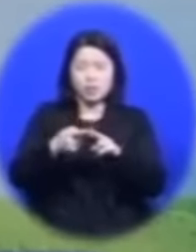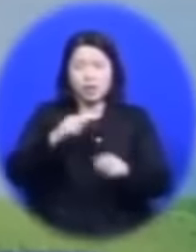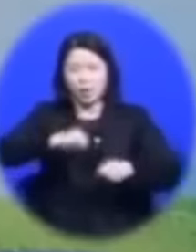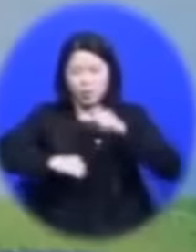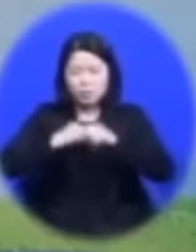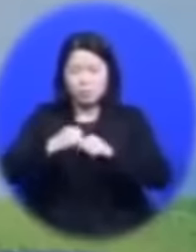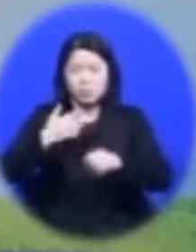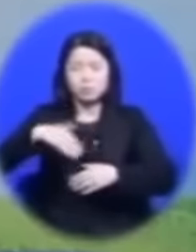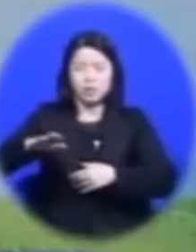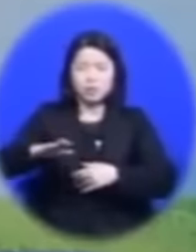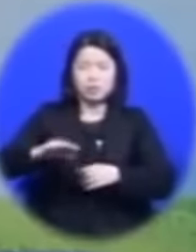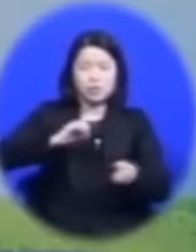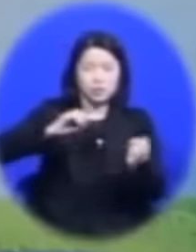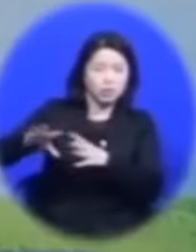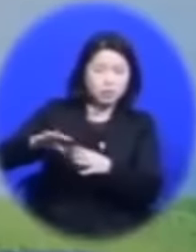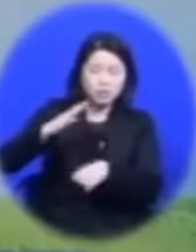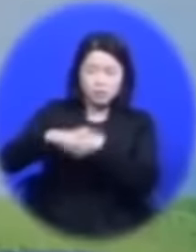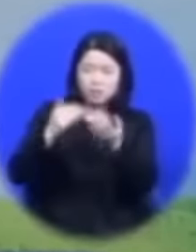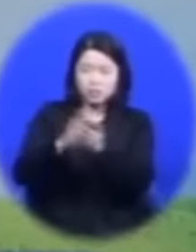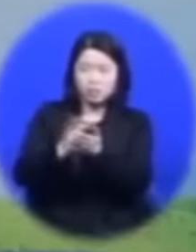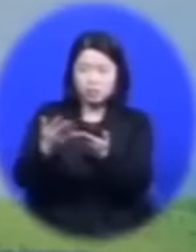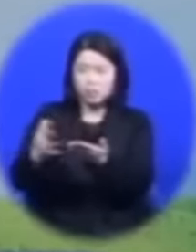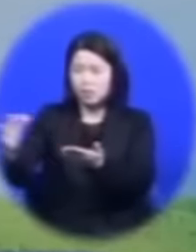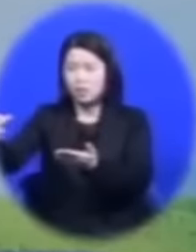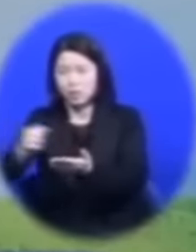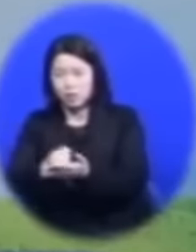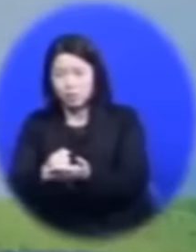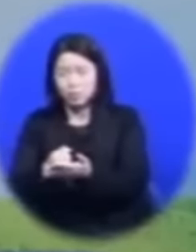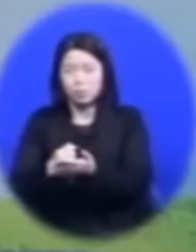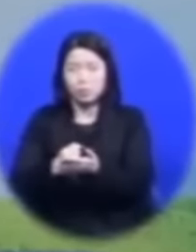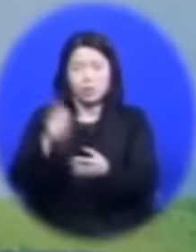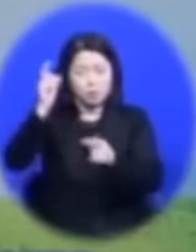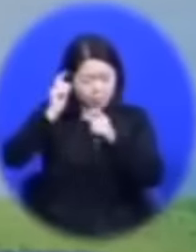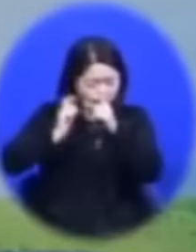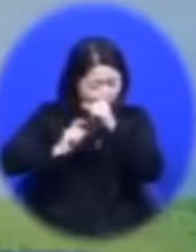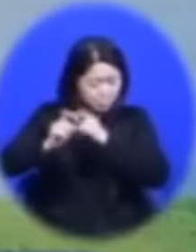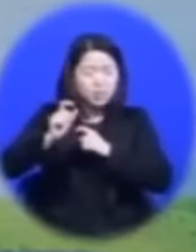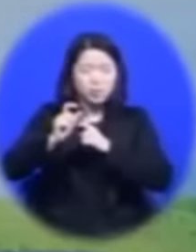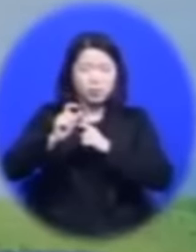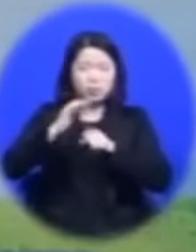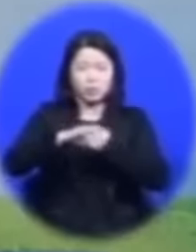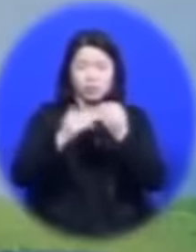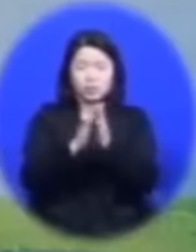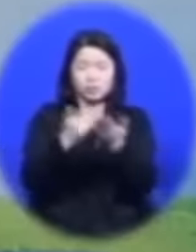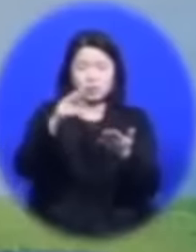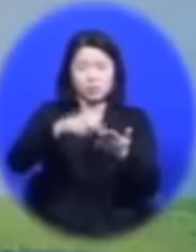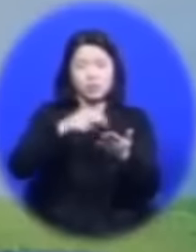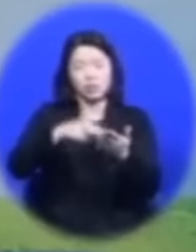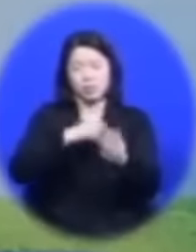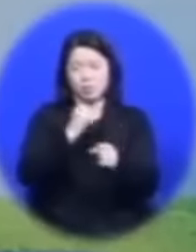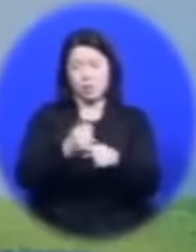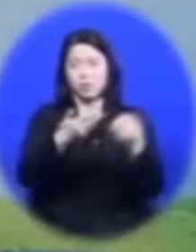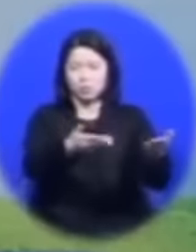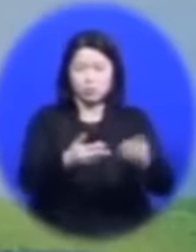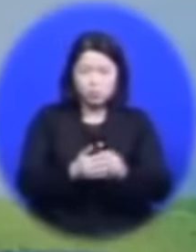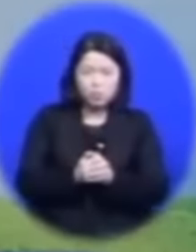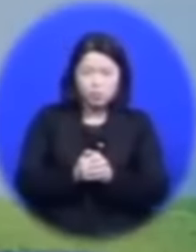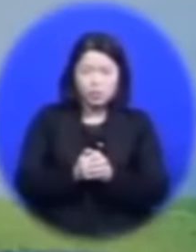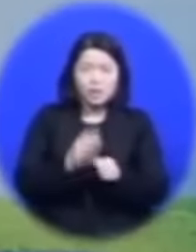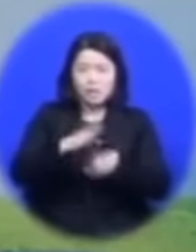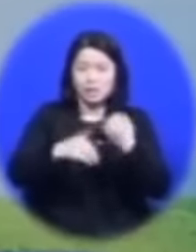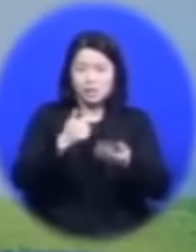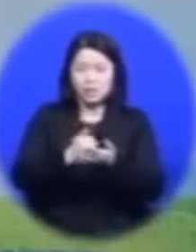성경 가져오게 하고 그날은 밤을 새도록 성경을 읽게 했습니다. 성경을 읽어도